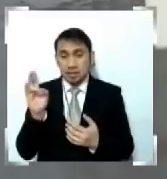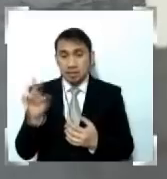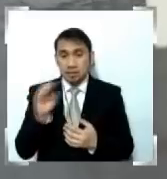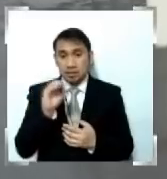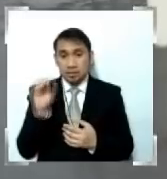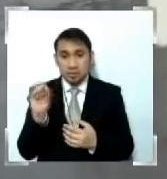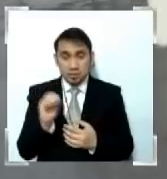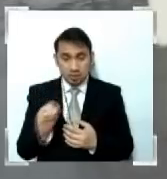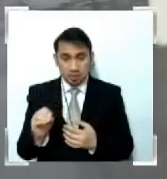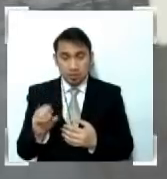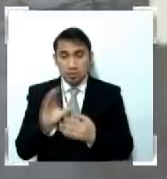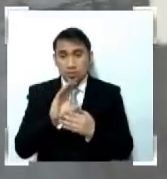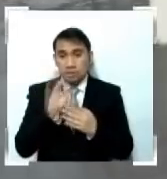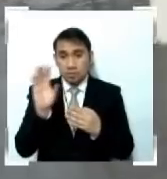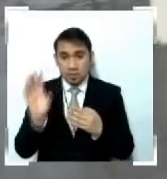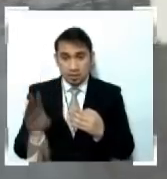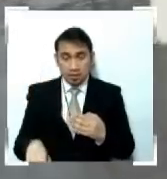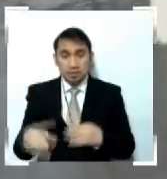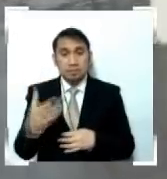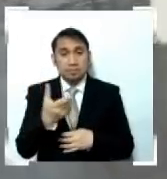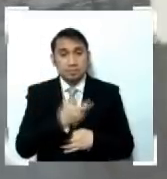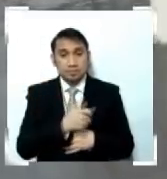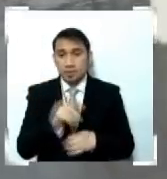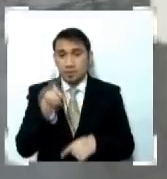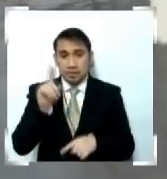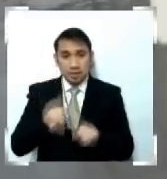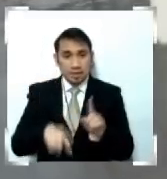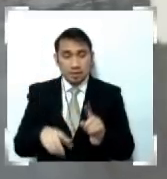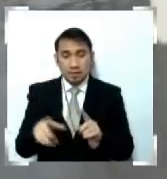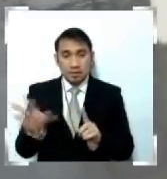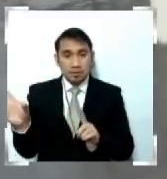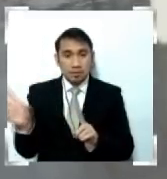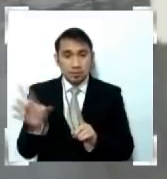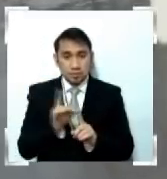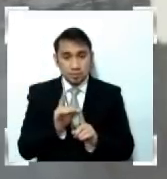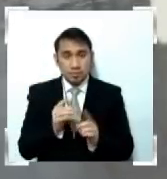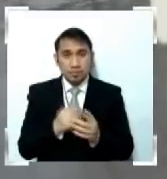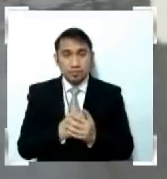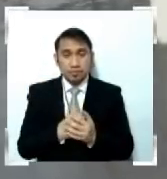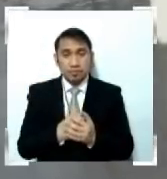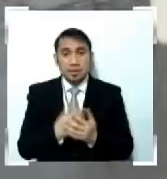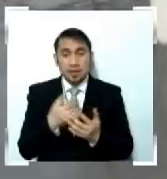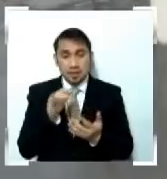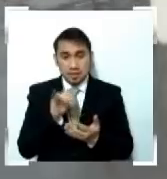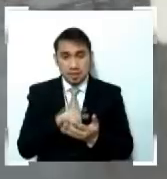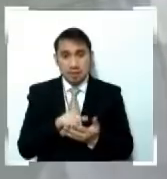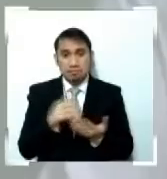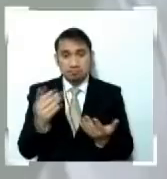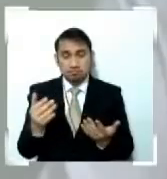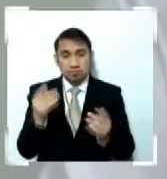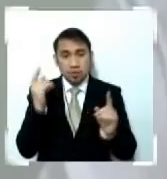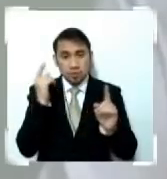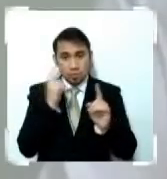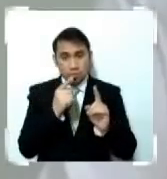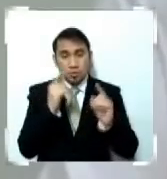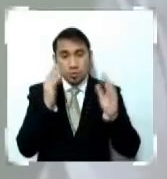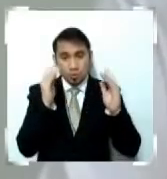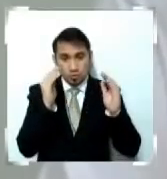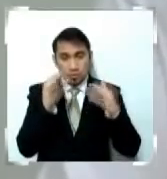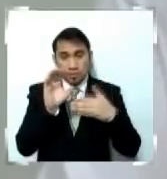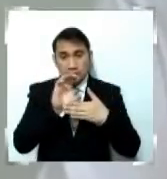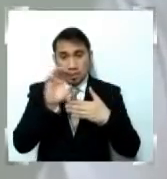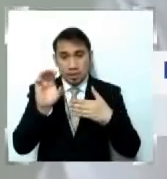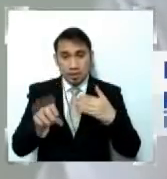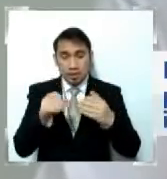vaccinated, hindi na rin mahahawa kahit mga di pa bakunado. Nauna yung ipinangakong maabot bago magtapos ang taon. Pero iba muna ang focus sa